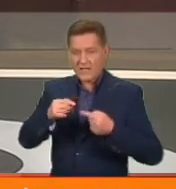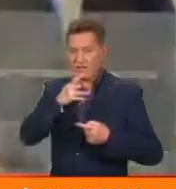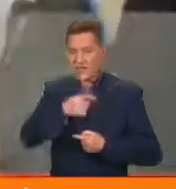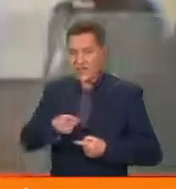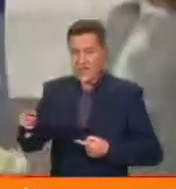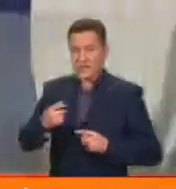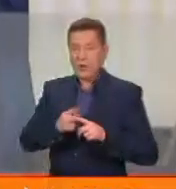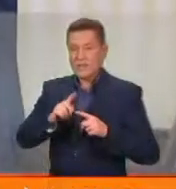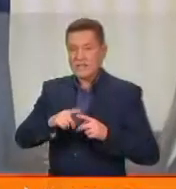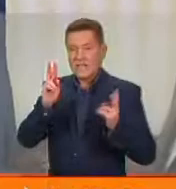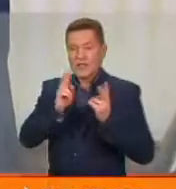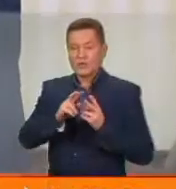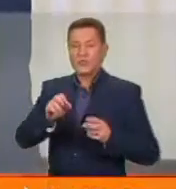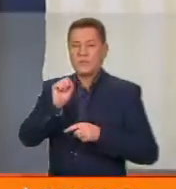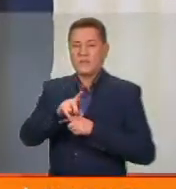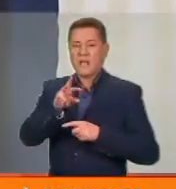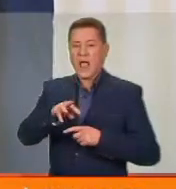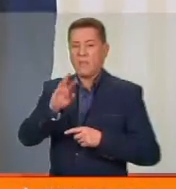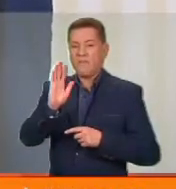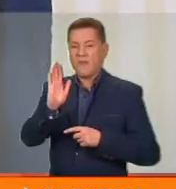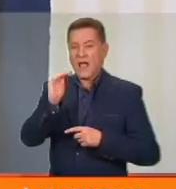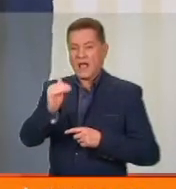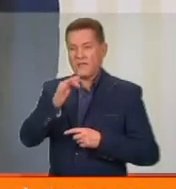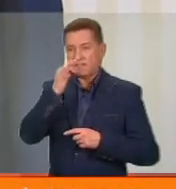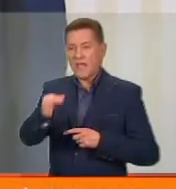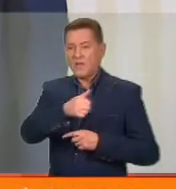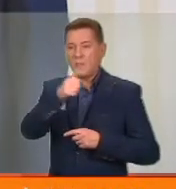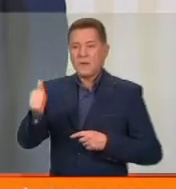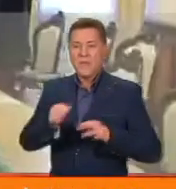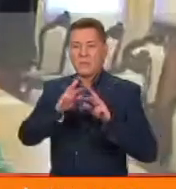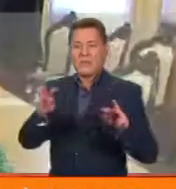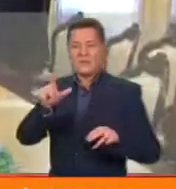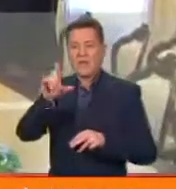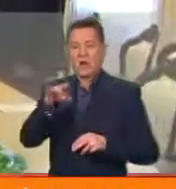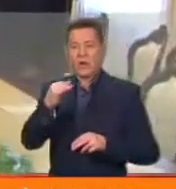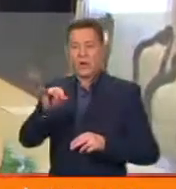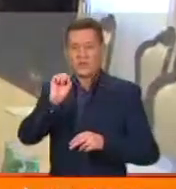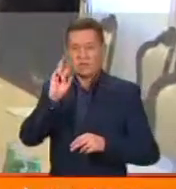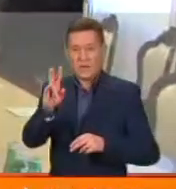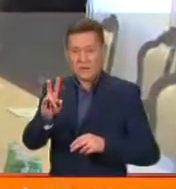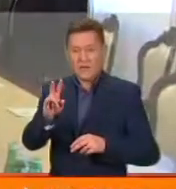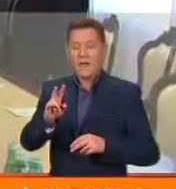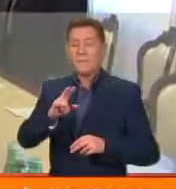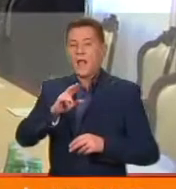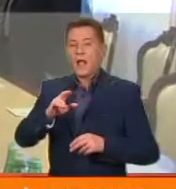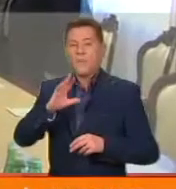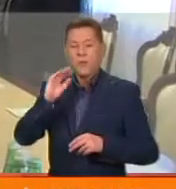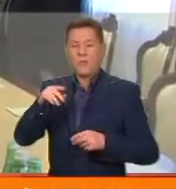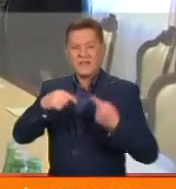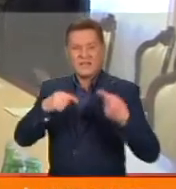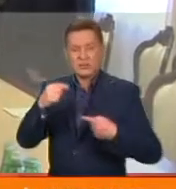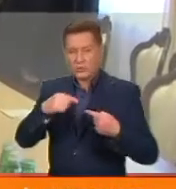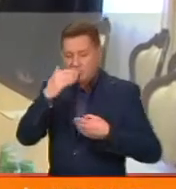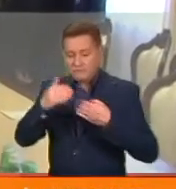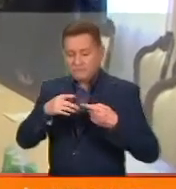сьогодні на зустрічі з місією МВФ в Україні заявив прем'єр-міністр Володимир Гройсман. Попри палкі дискусії, законопроект уже на